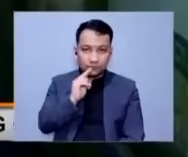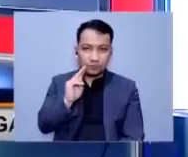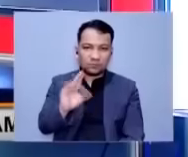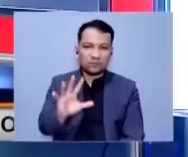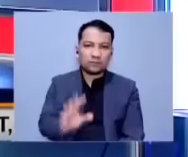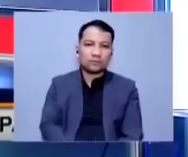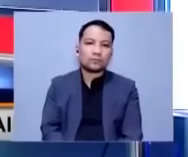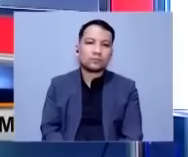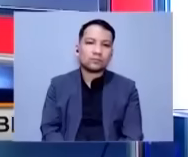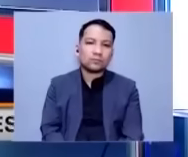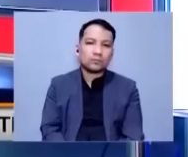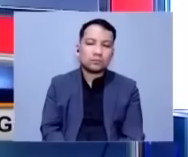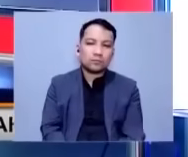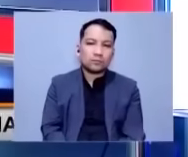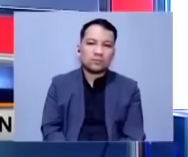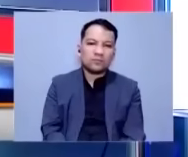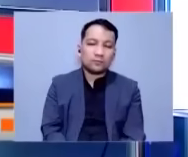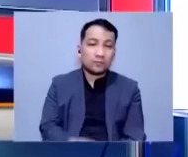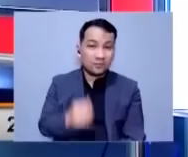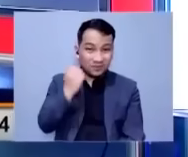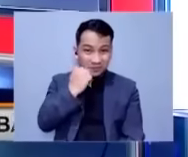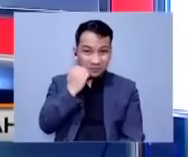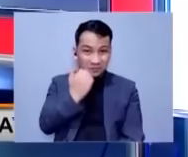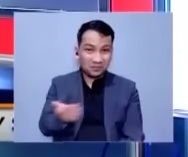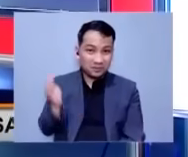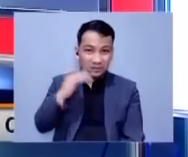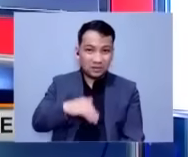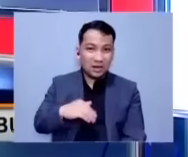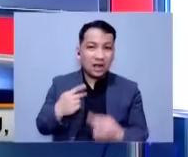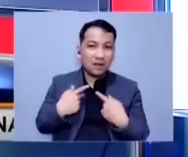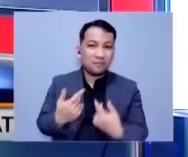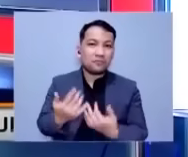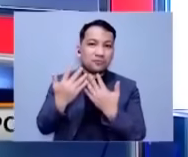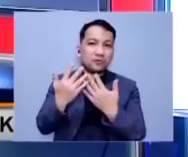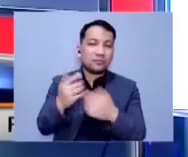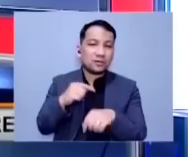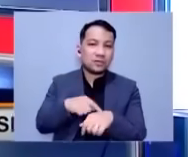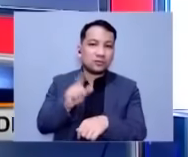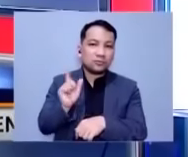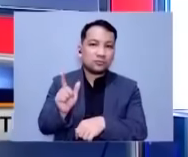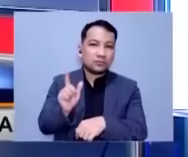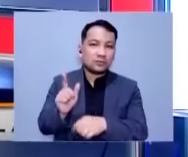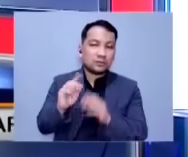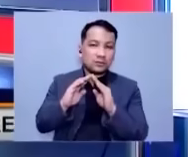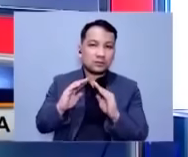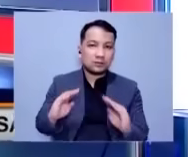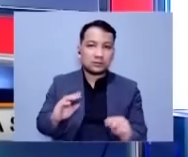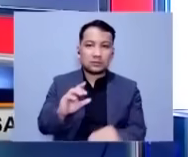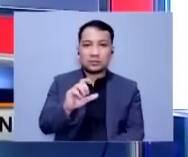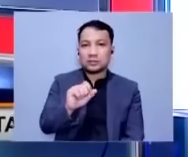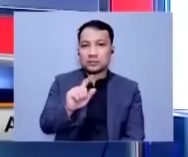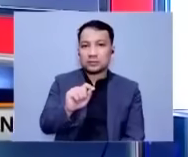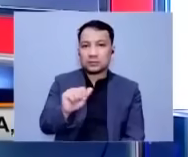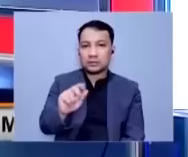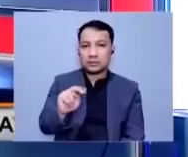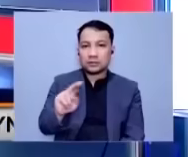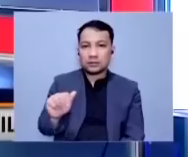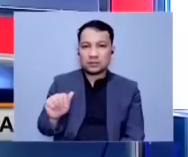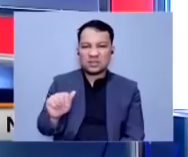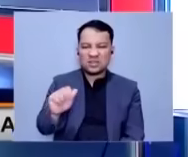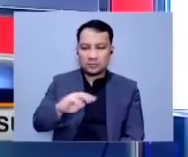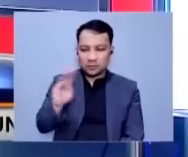5. Araw-araw na lang may sunog. Kanina may git 20 bahay ang natupok sa Santa Ana, Maynila. Pati sa Talisay,